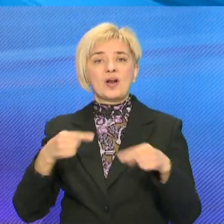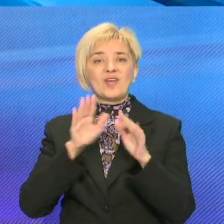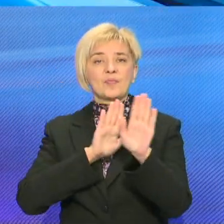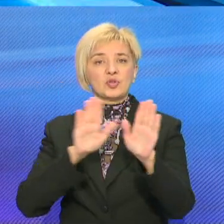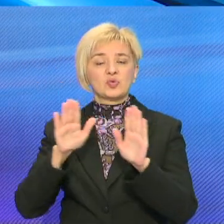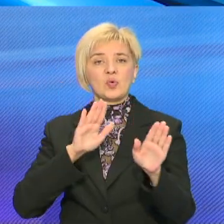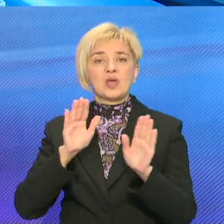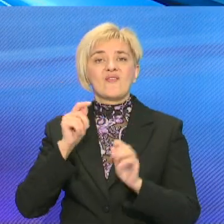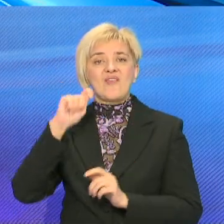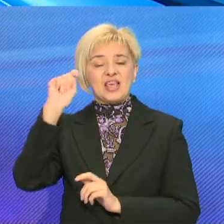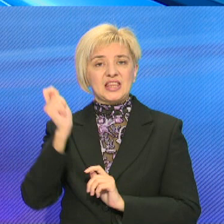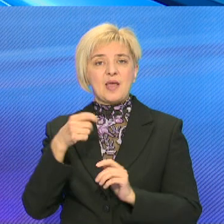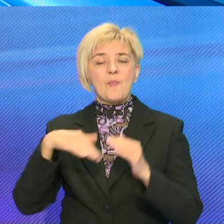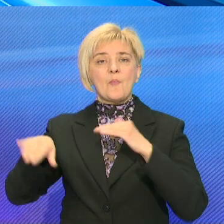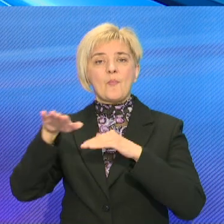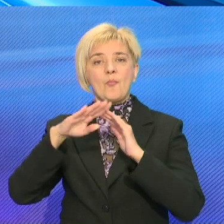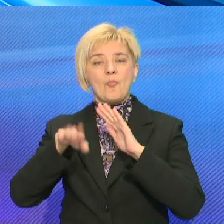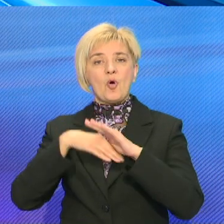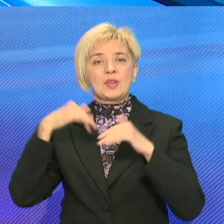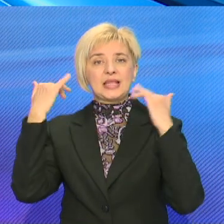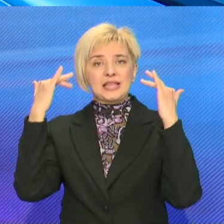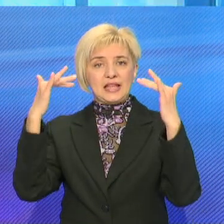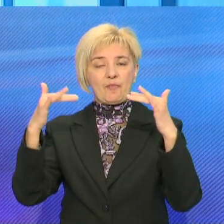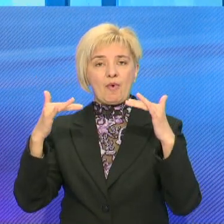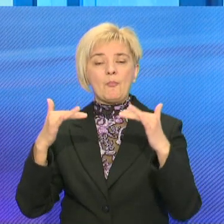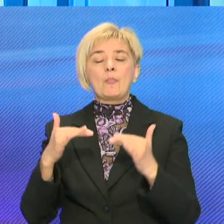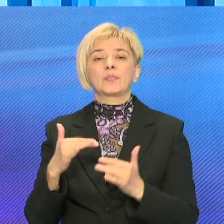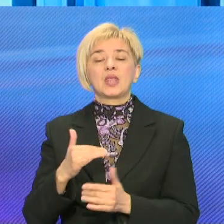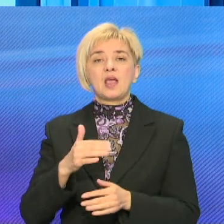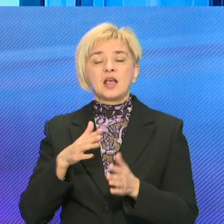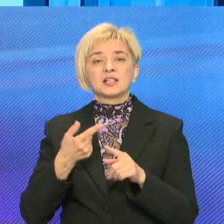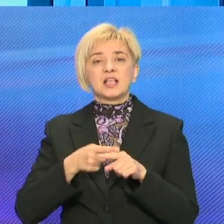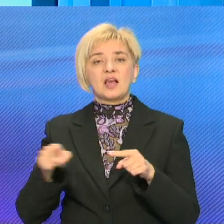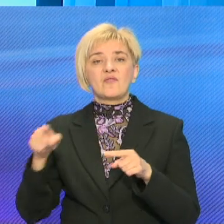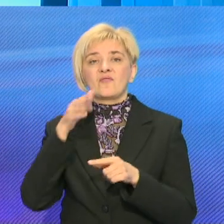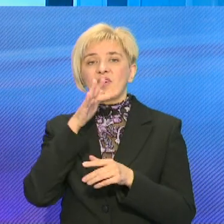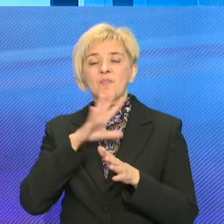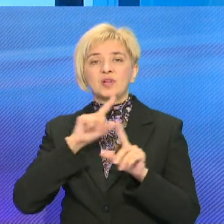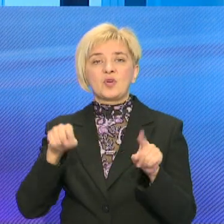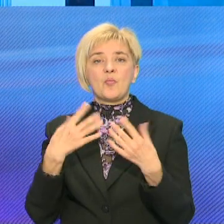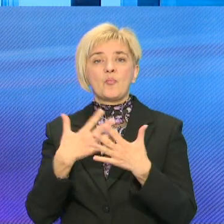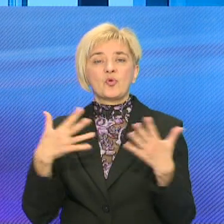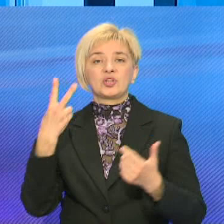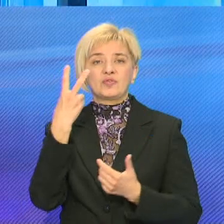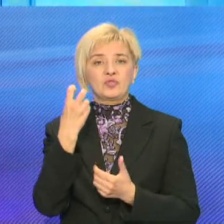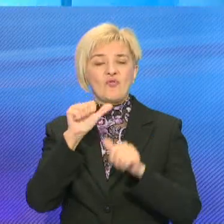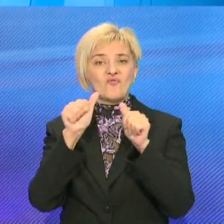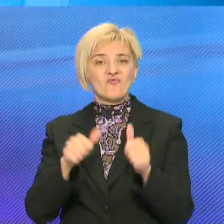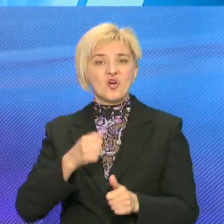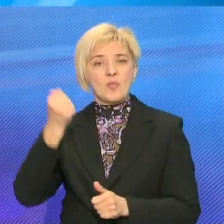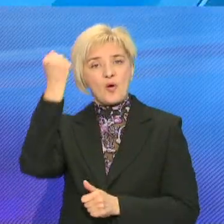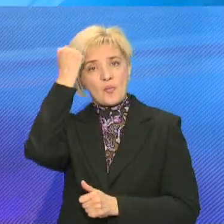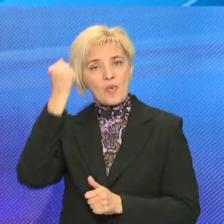открытым небом. За этот час в области было створено больше за 200 форм увековечения подей и героев